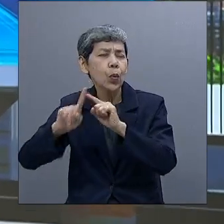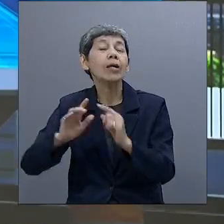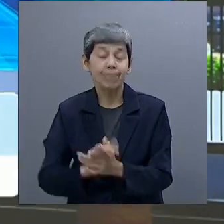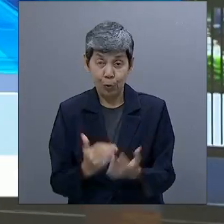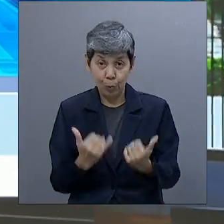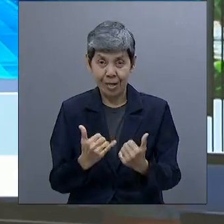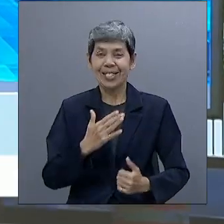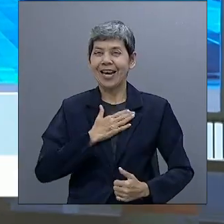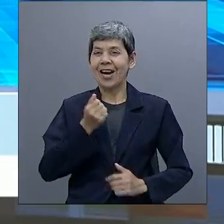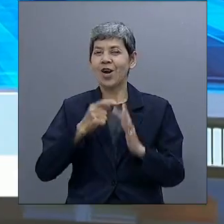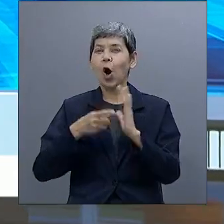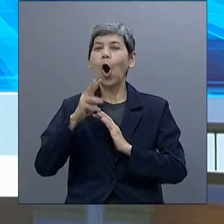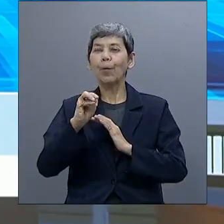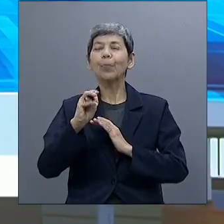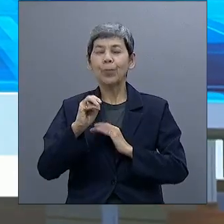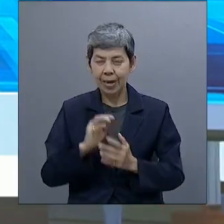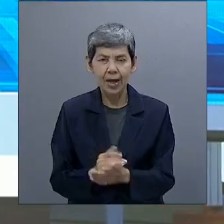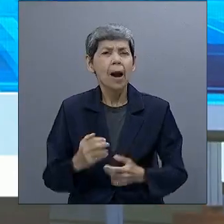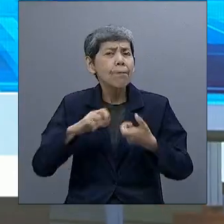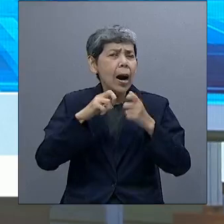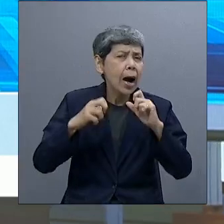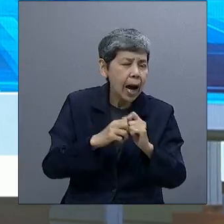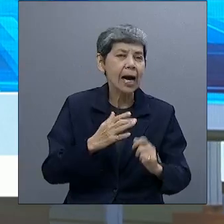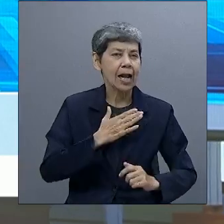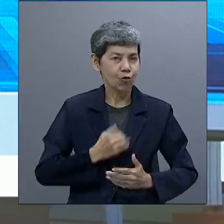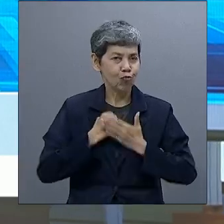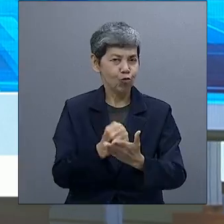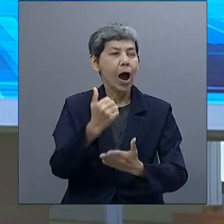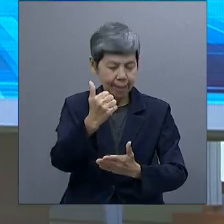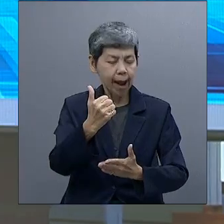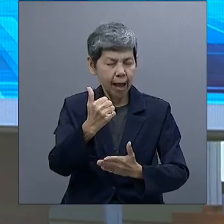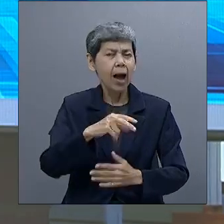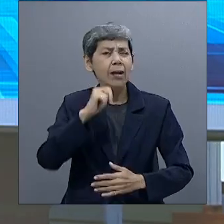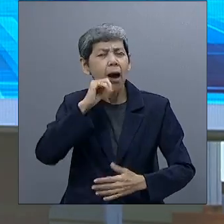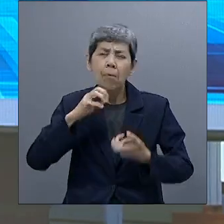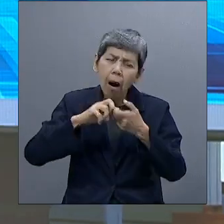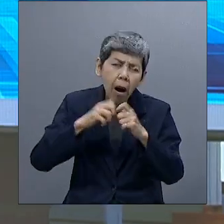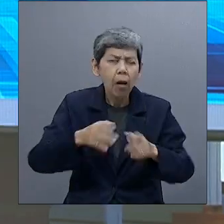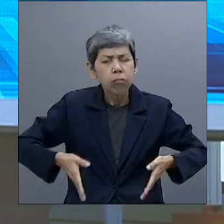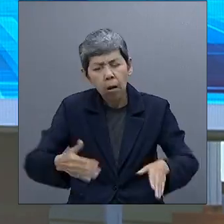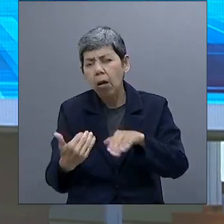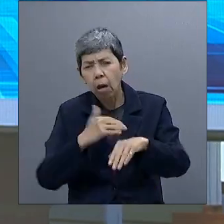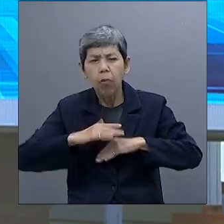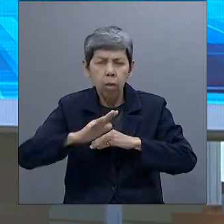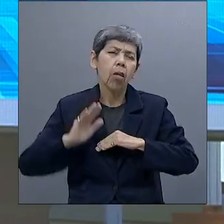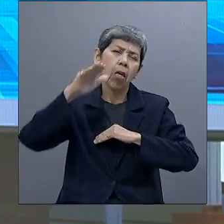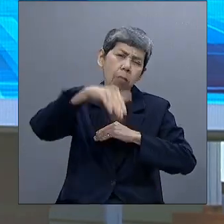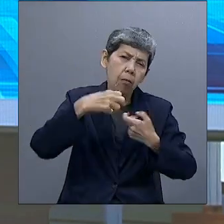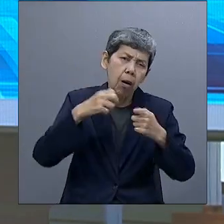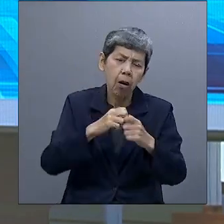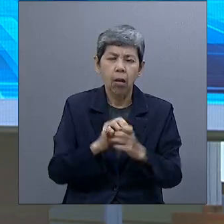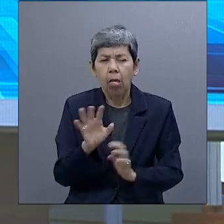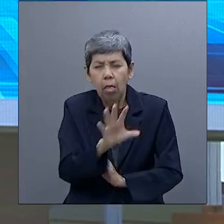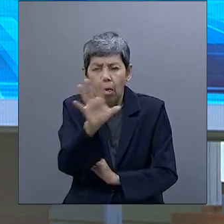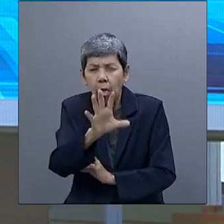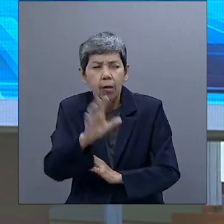วันนี้อยู่กับน้องอ้อมอุตสาเอี่ยมสุวรรณมีปัญหาอุตสาเคลียร์ให้นะคะน้ำไม่ไหลไฟดับถนนพังสะพานชำรุดถูกหลอกถูกโกง